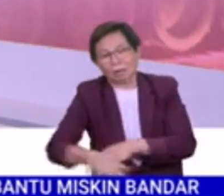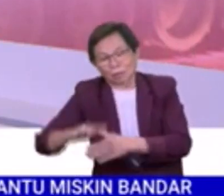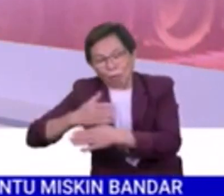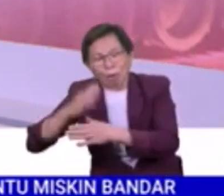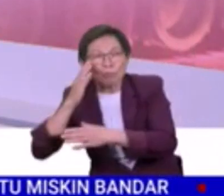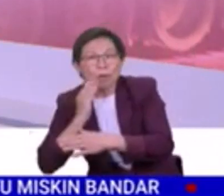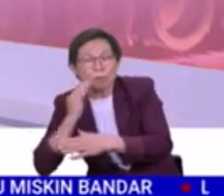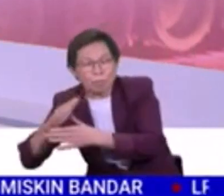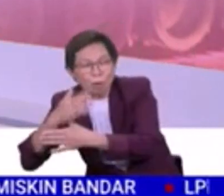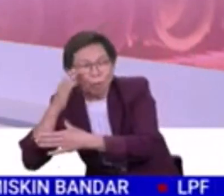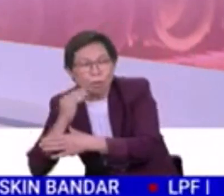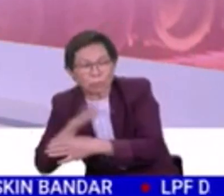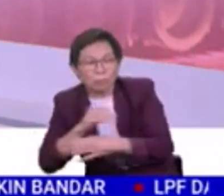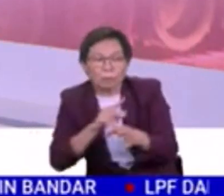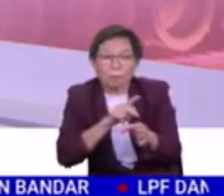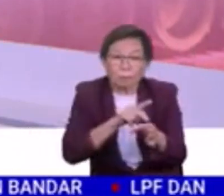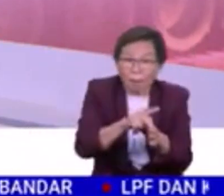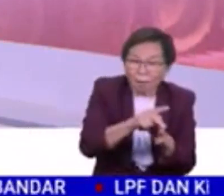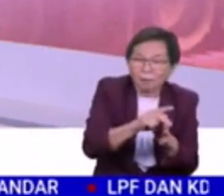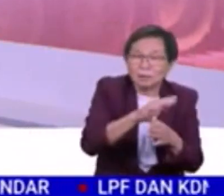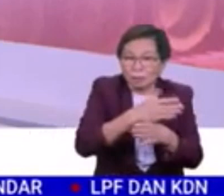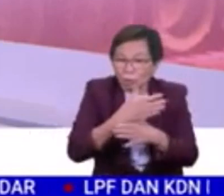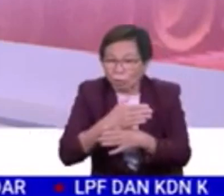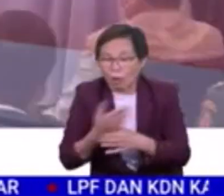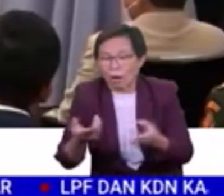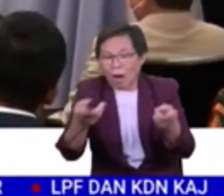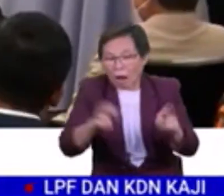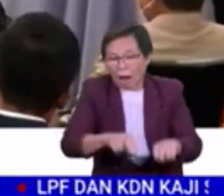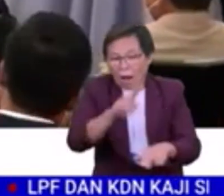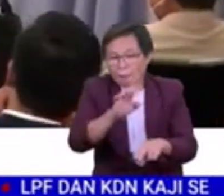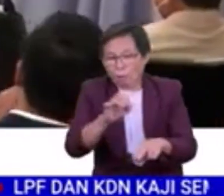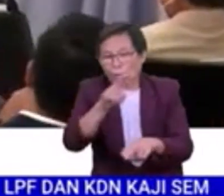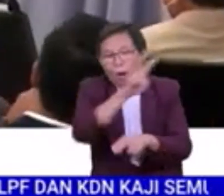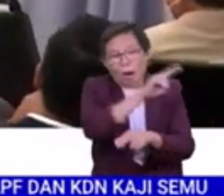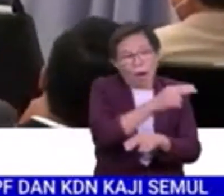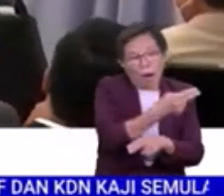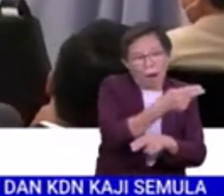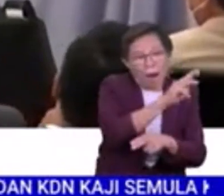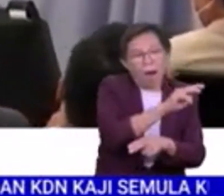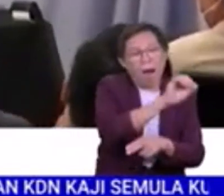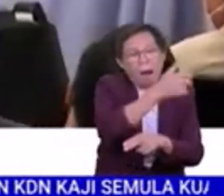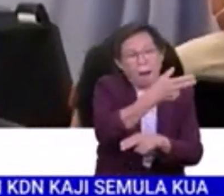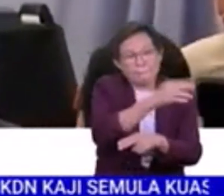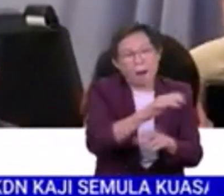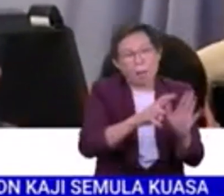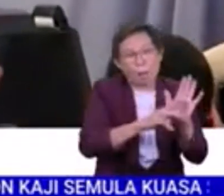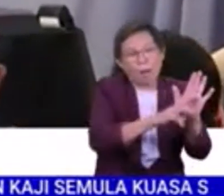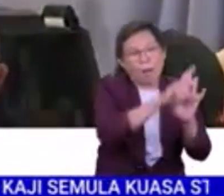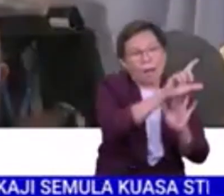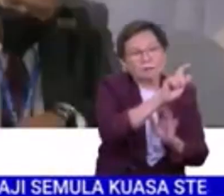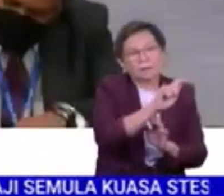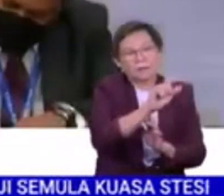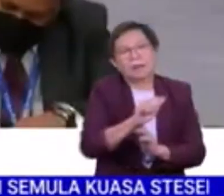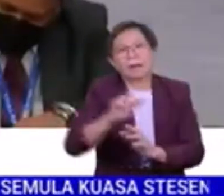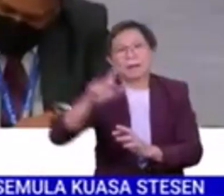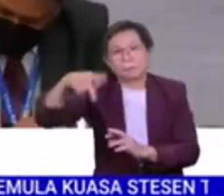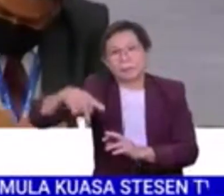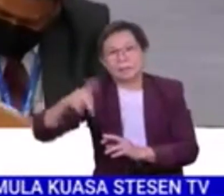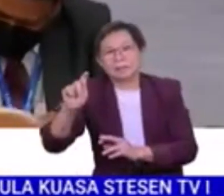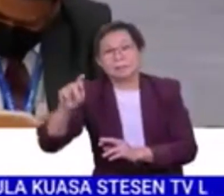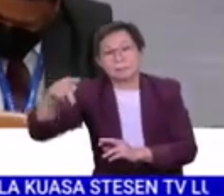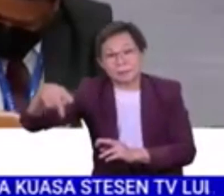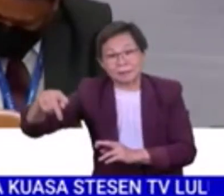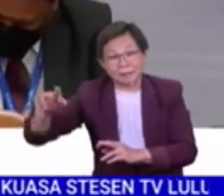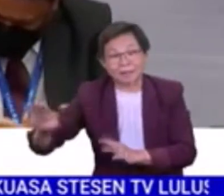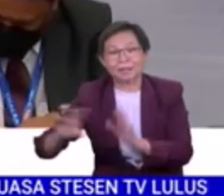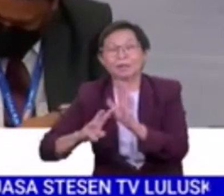pengalaman dan kepakaran emosi itu ditandatangani Ahmad Nazim bagi phl Teti mereka lebih Pindad diwakili